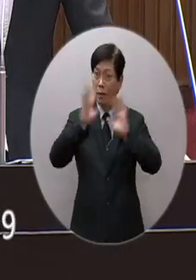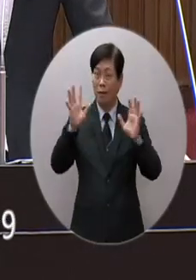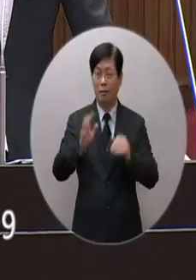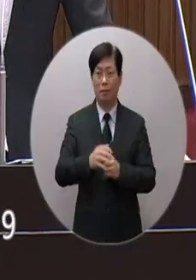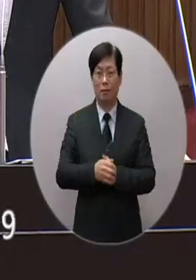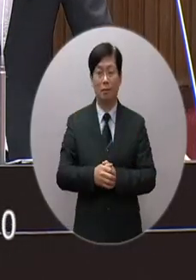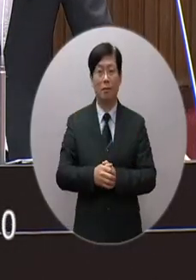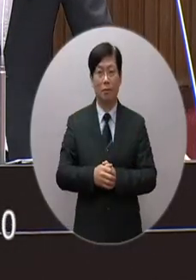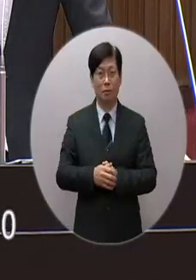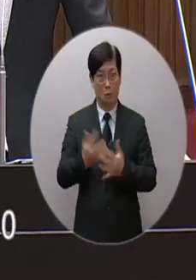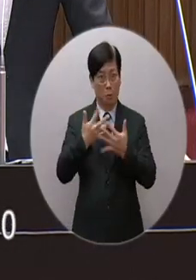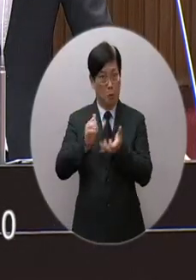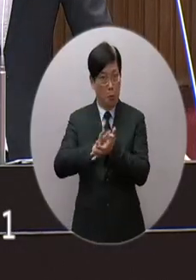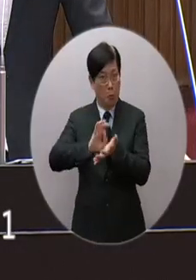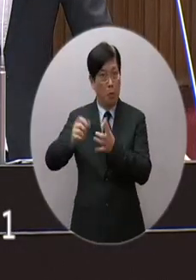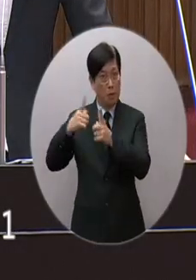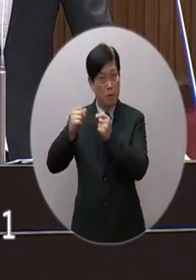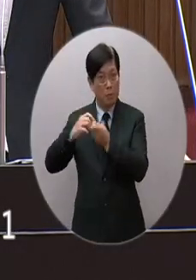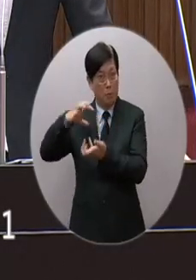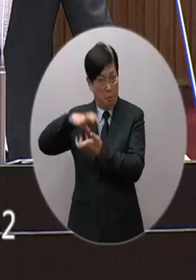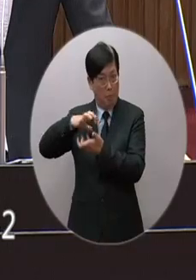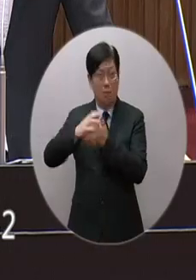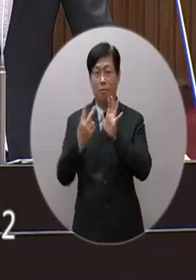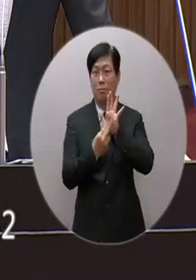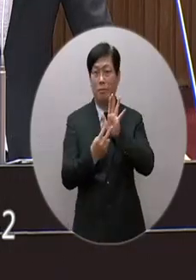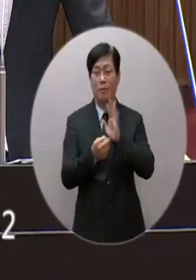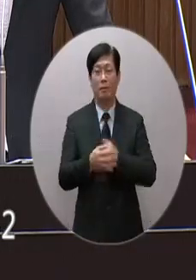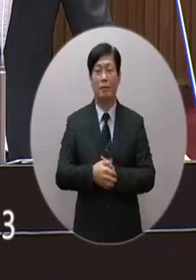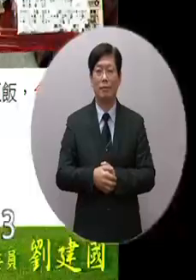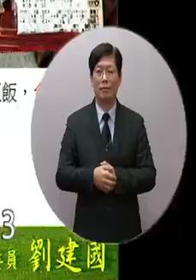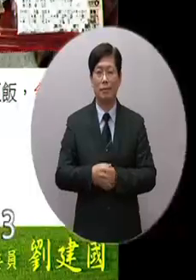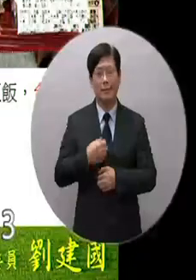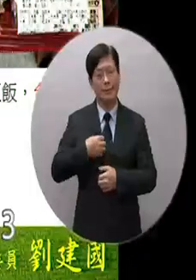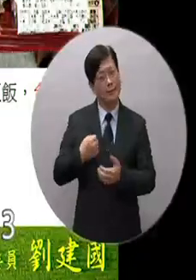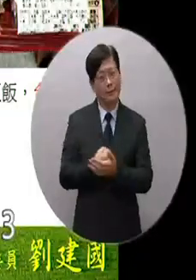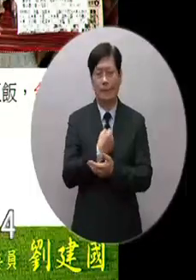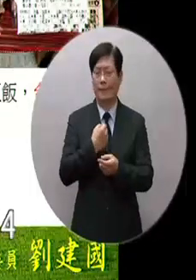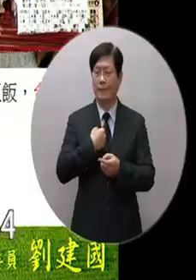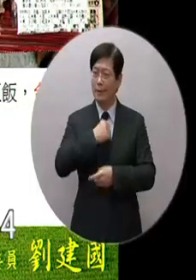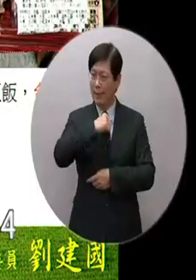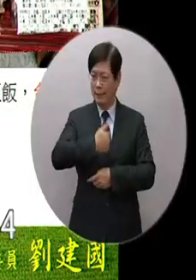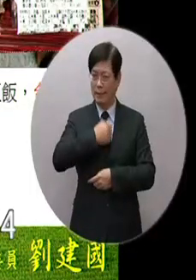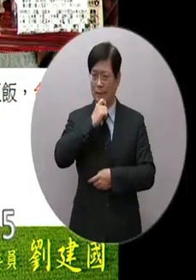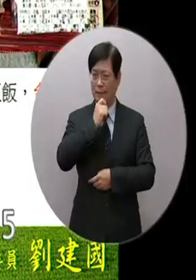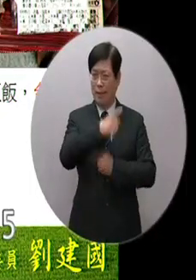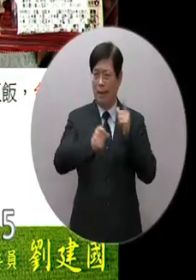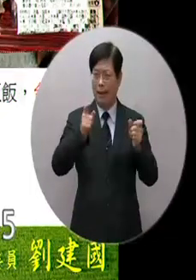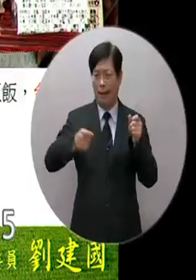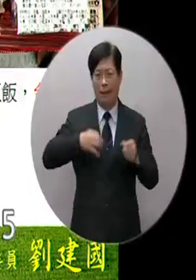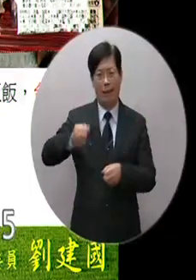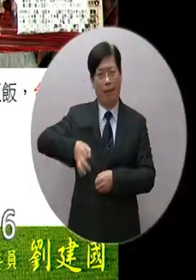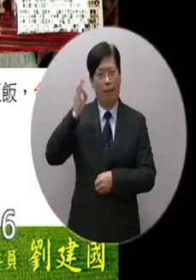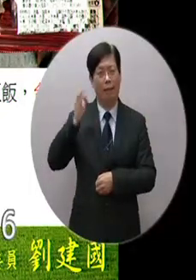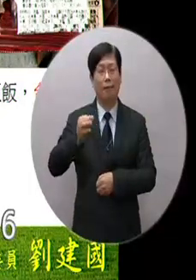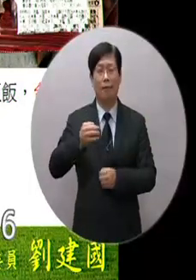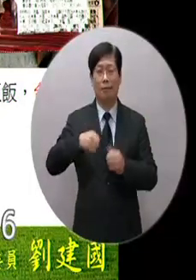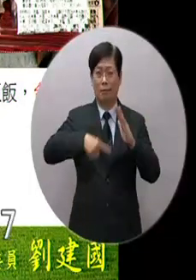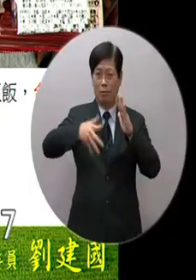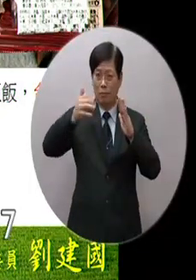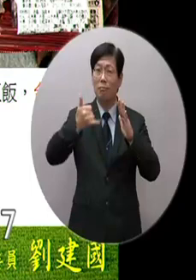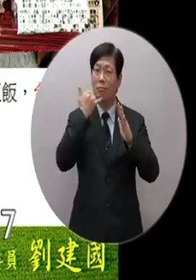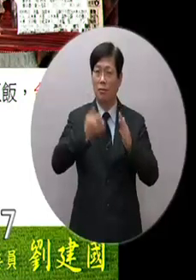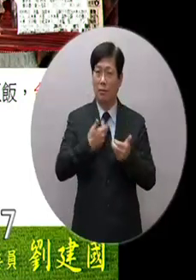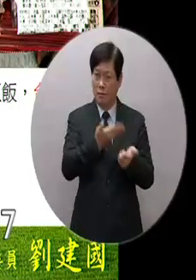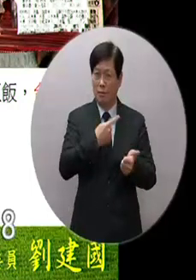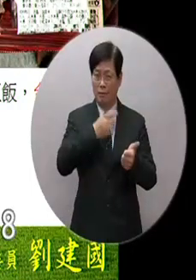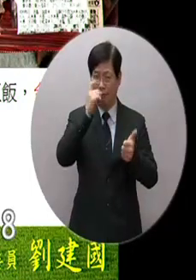用我们有网友用日本便当为例，感叹台湾的消费如此贵了，哈。这个院长可以看